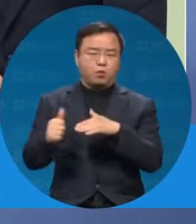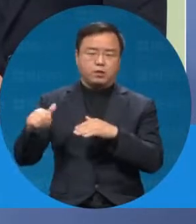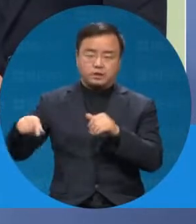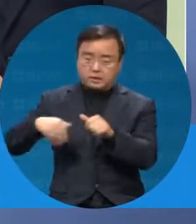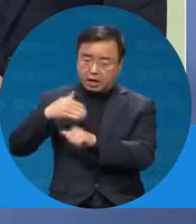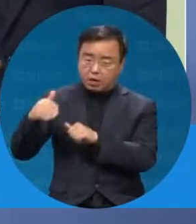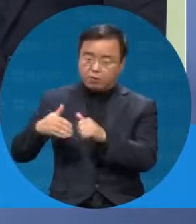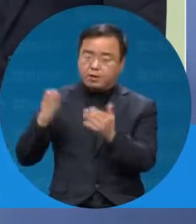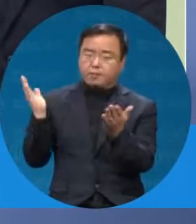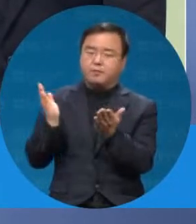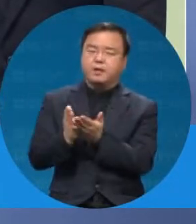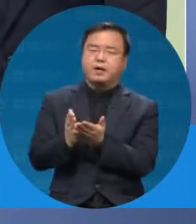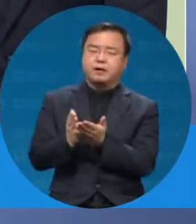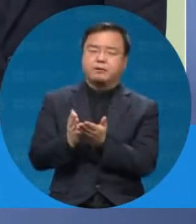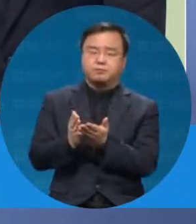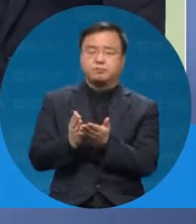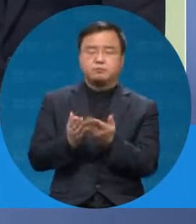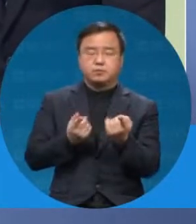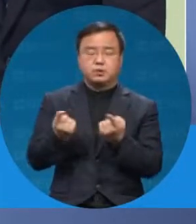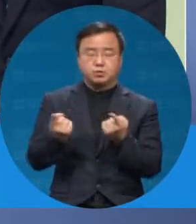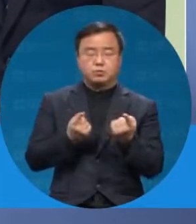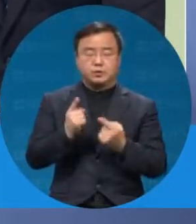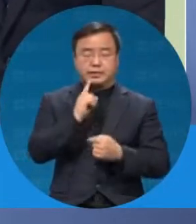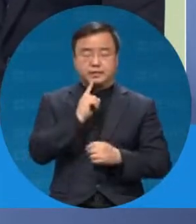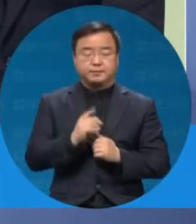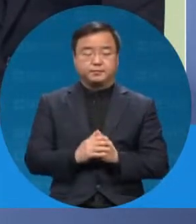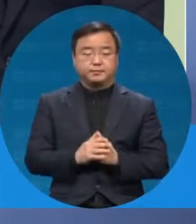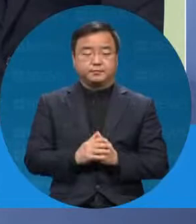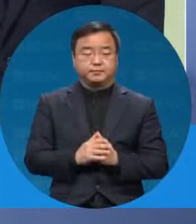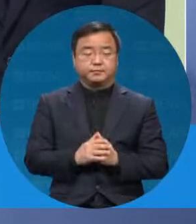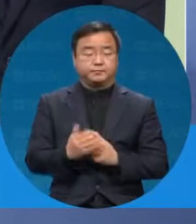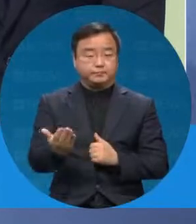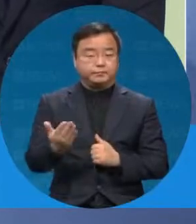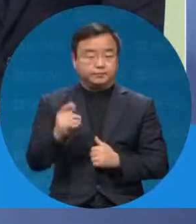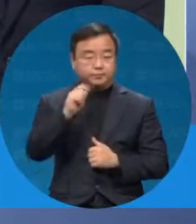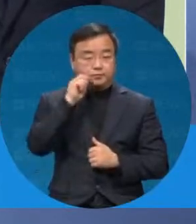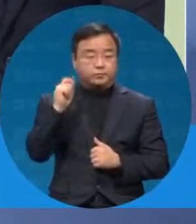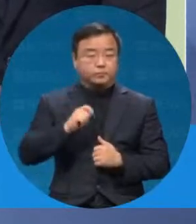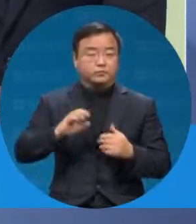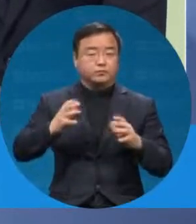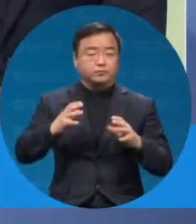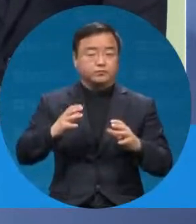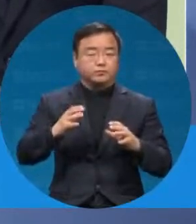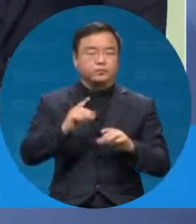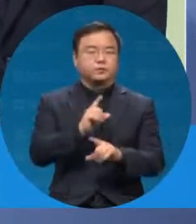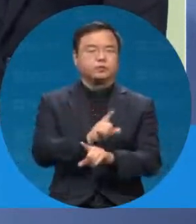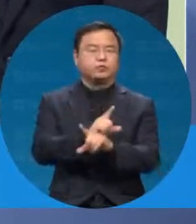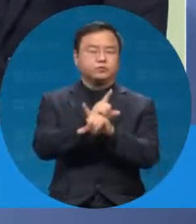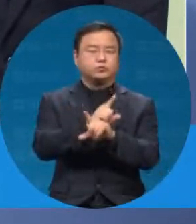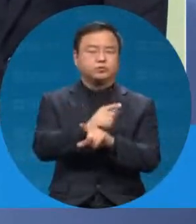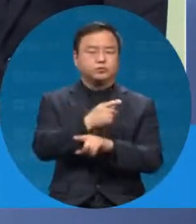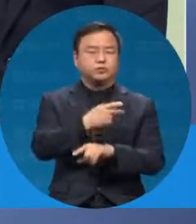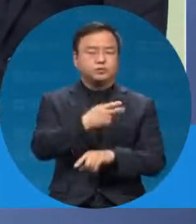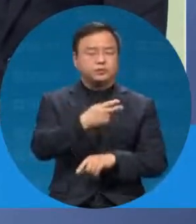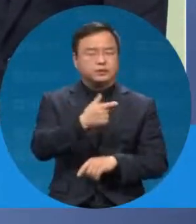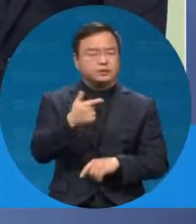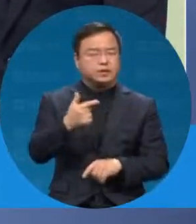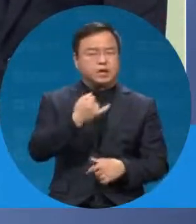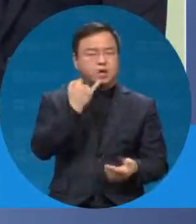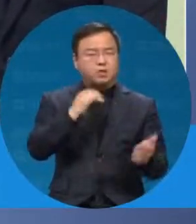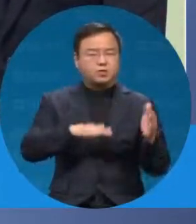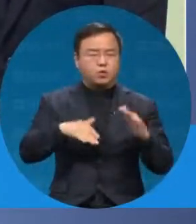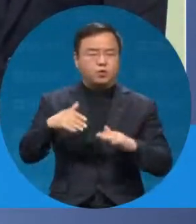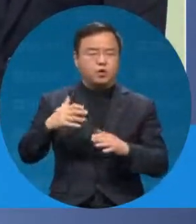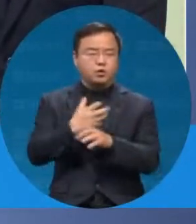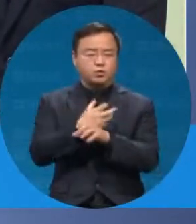구체적 상황에 달렸다고 말했습니다 예 앞서 사태 앞서 우크라이나 약가 북대서양조약기구 즉 나토 가입 을 포기하고